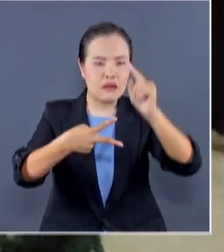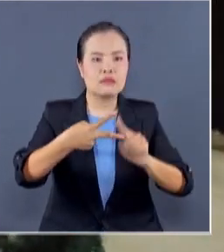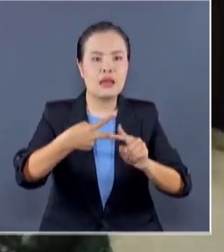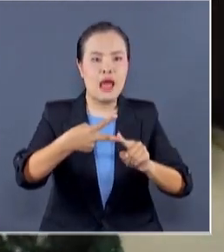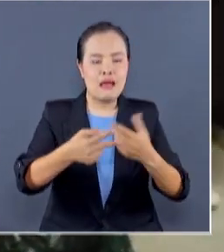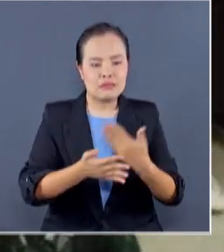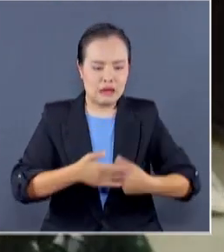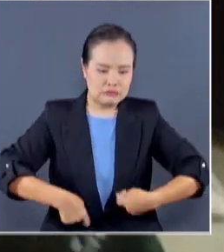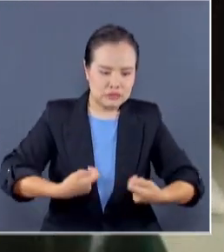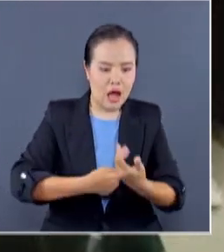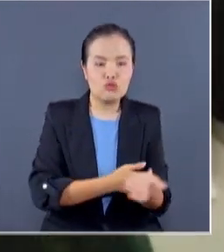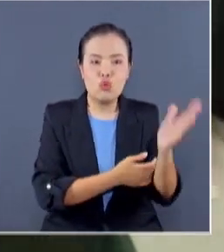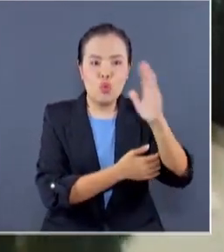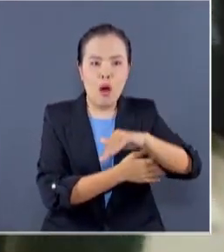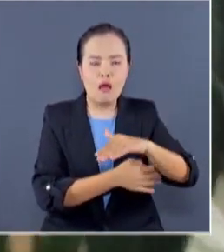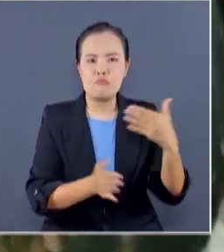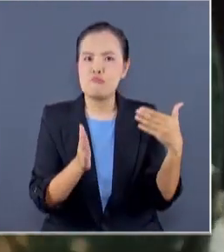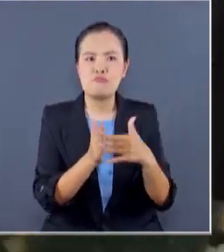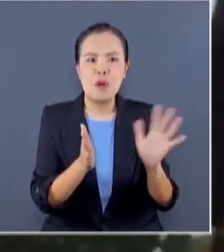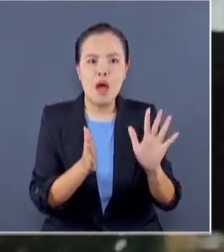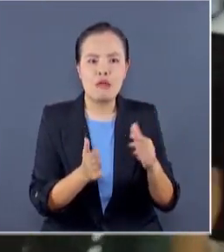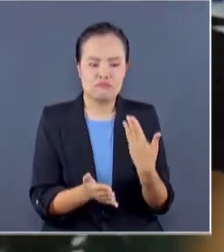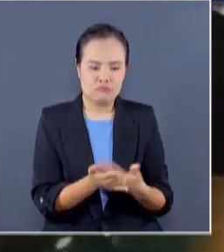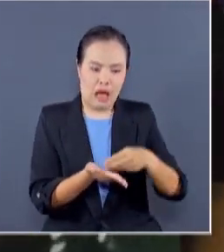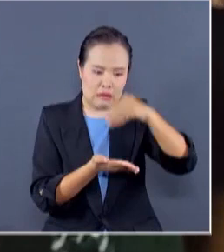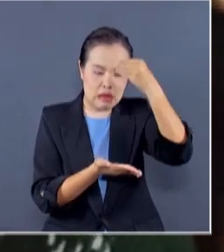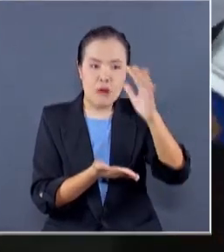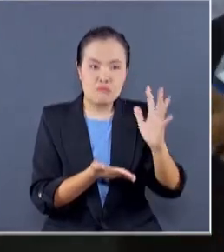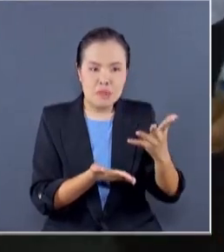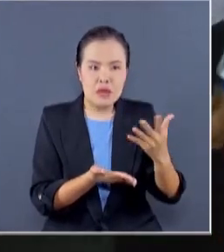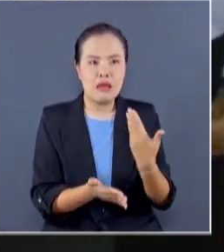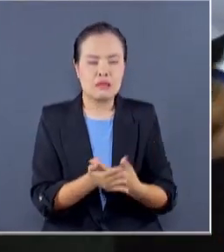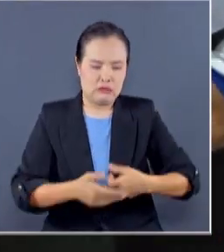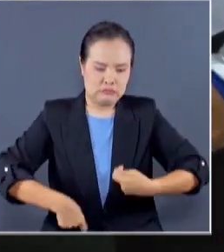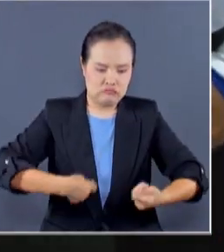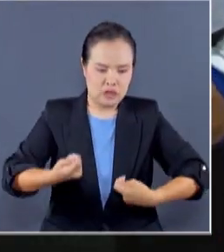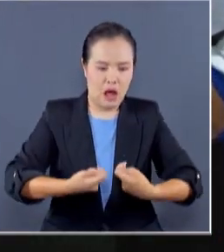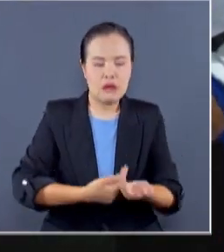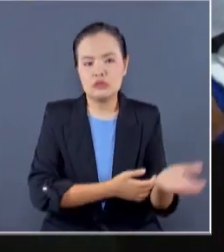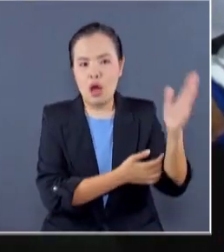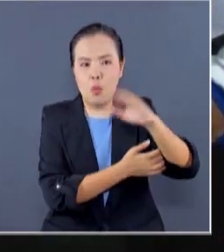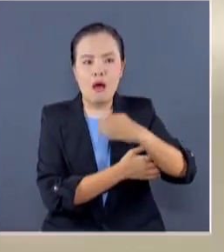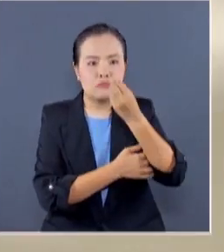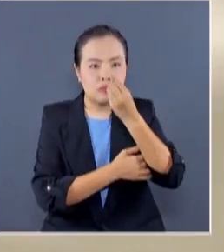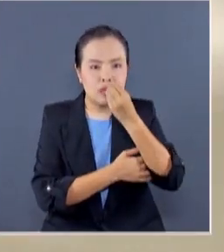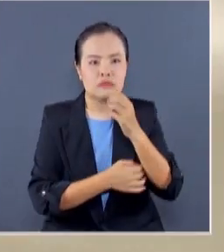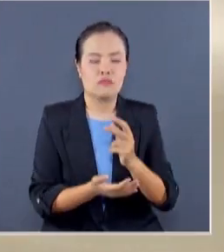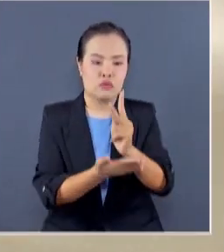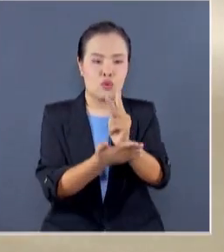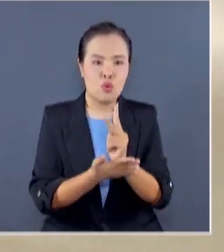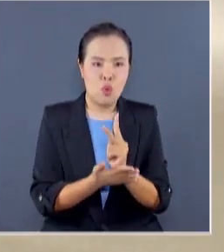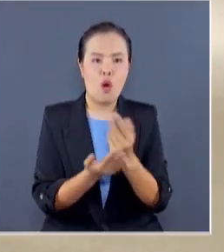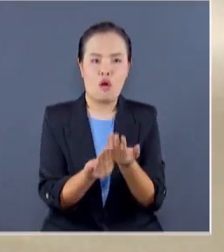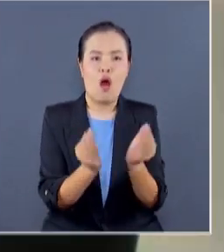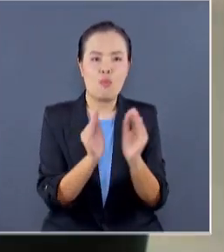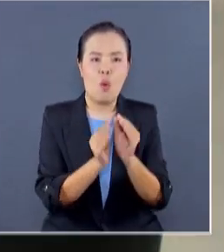ครองชีพทีนี้พอไม่อนุมัติเนี่ยก็ไม่มีทั้งค่าเทอมไม่มีทั้งเงินใช้จ่ายในชีวิตประจำวันที่กู้เนี่ยเพราะส่วนใหญ่มาจากคร